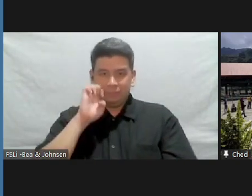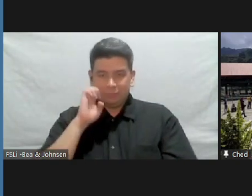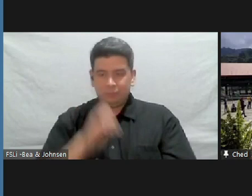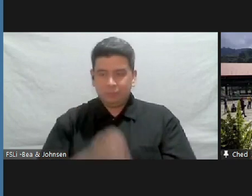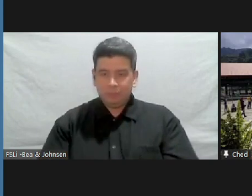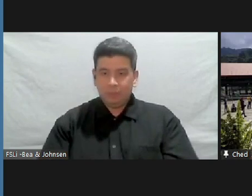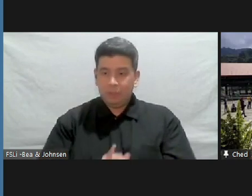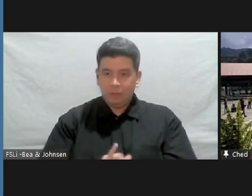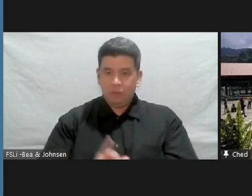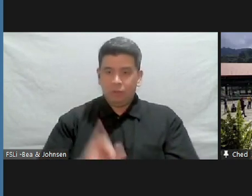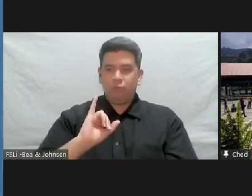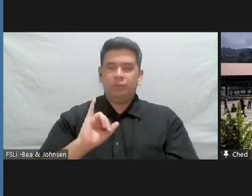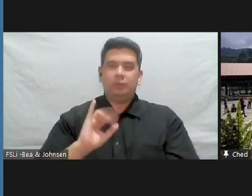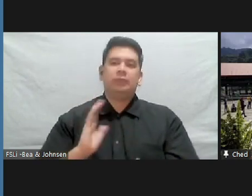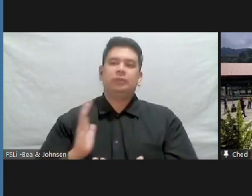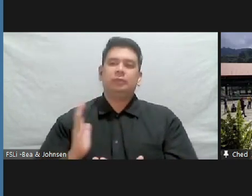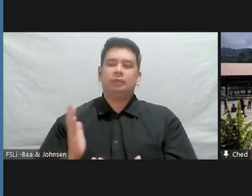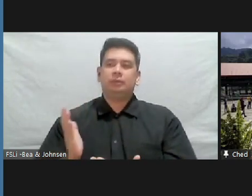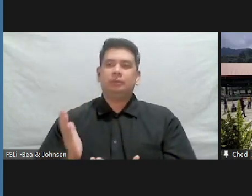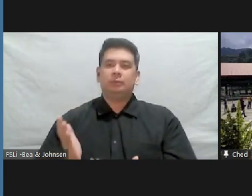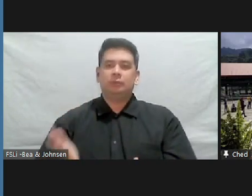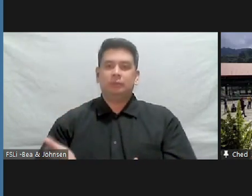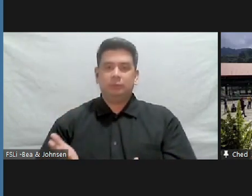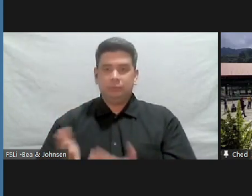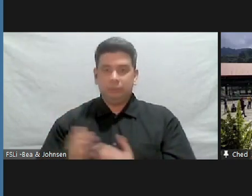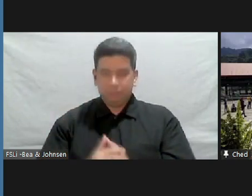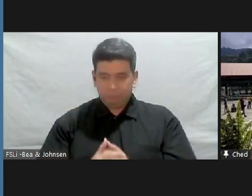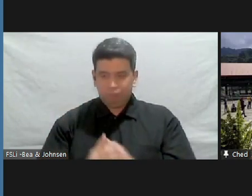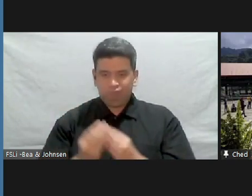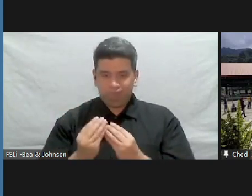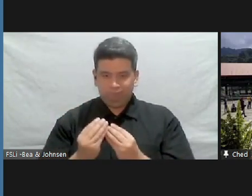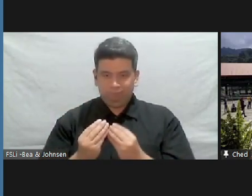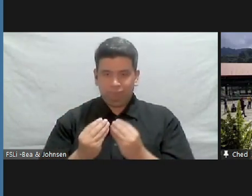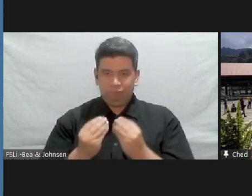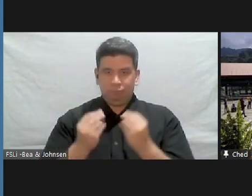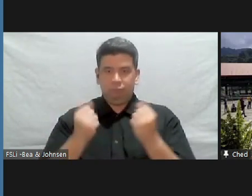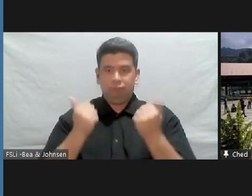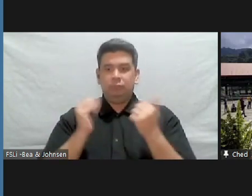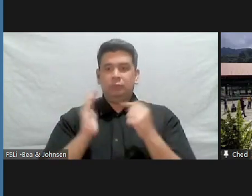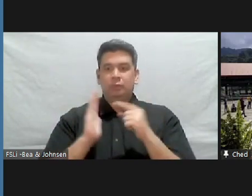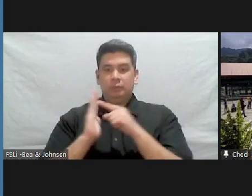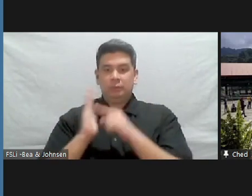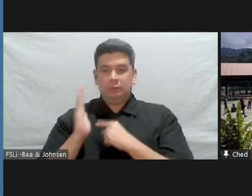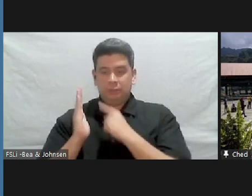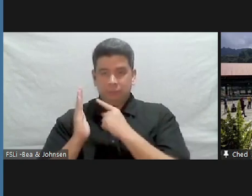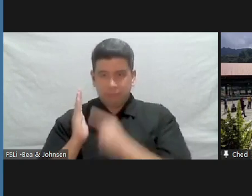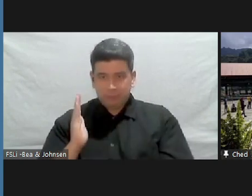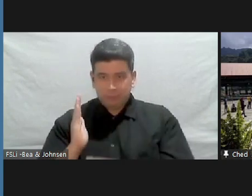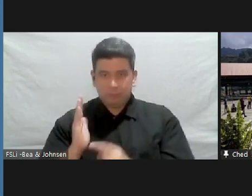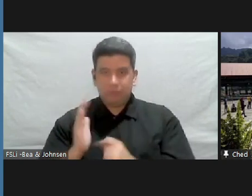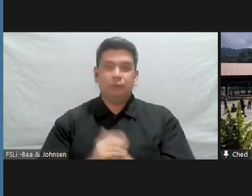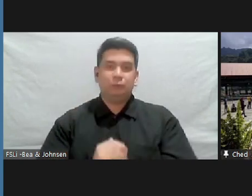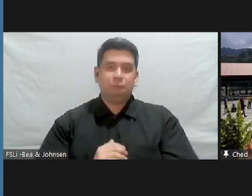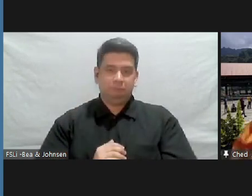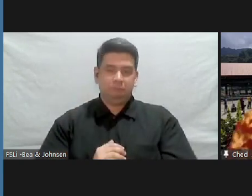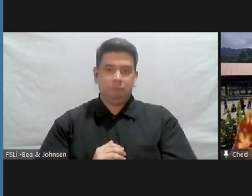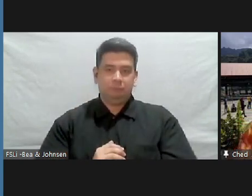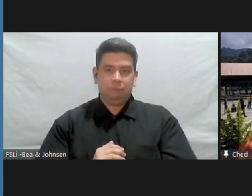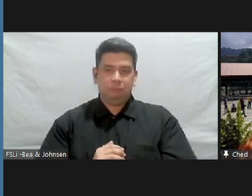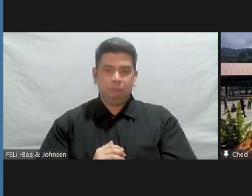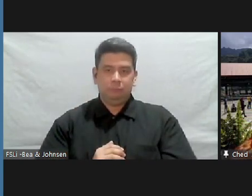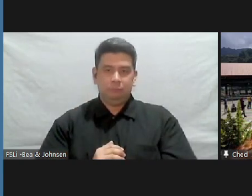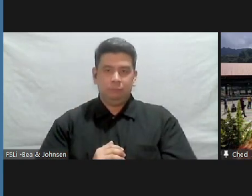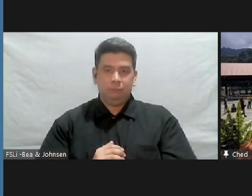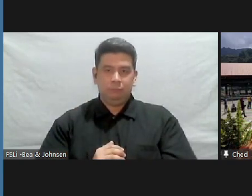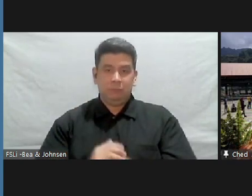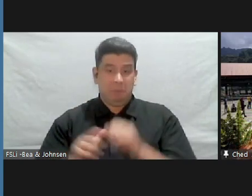pag-institutionalize talaga siya, yan din ang makaka-resolve, no? Sinasabi natin discrimination, no? Halimbawa, parang yung mga batang may